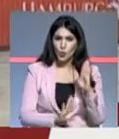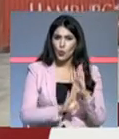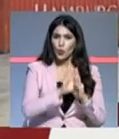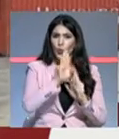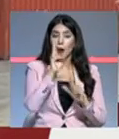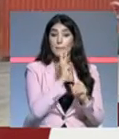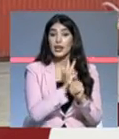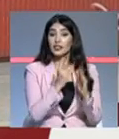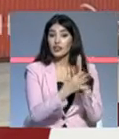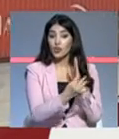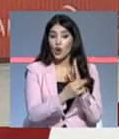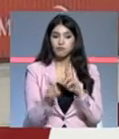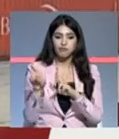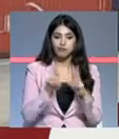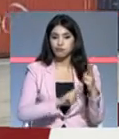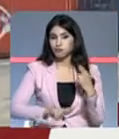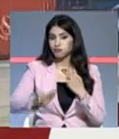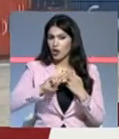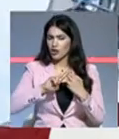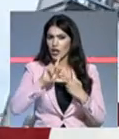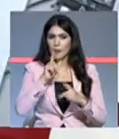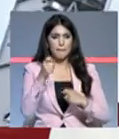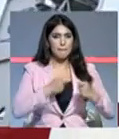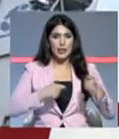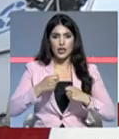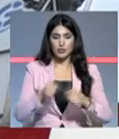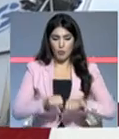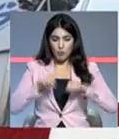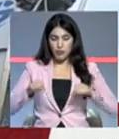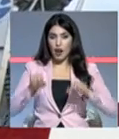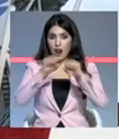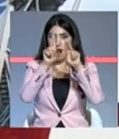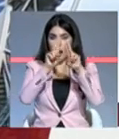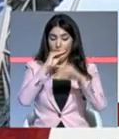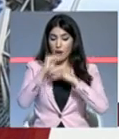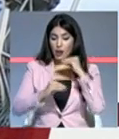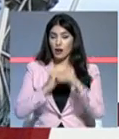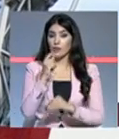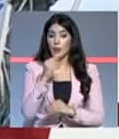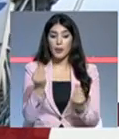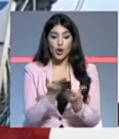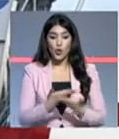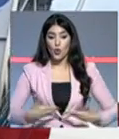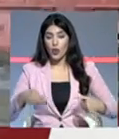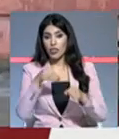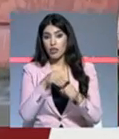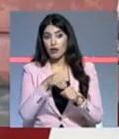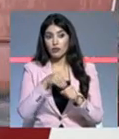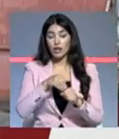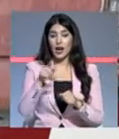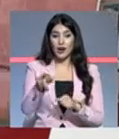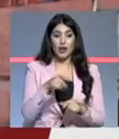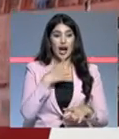مؤشر المخاطر هو رد فعل جد منتظر من أسواق رأس المال العالمية بالنظر إلى الوضع الاقتصادي الباعث على